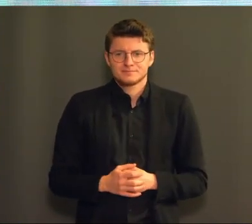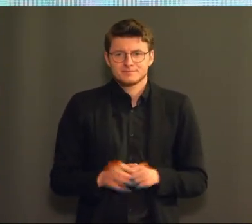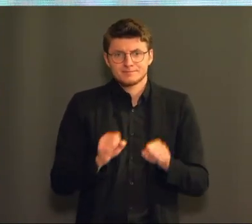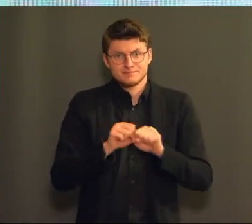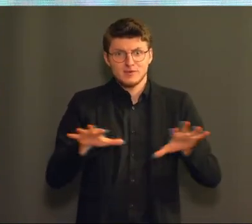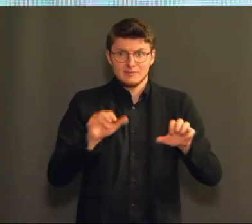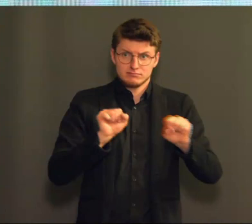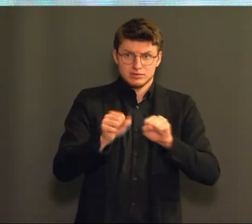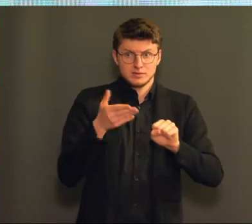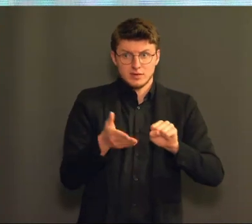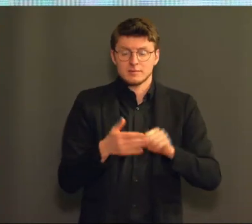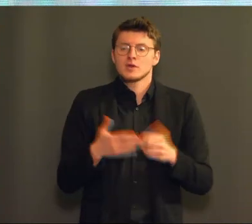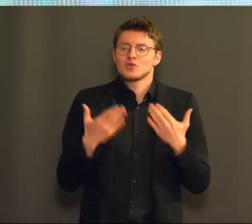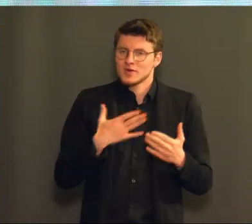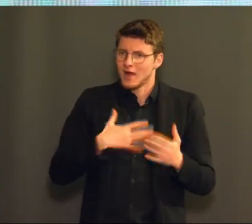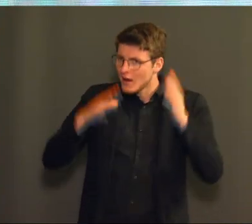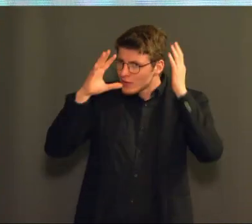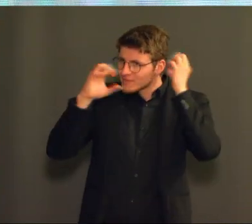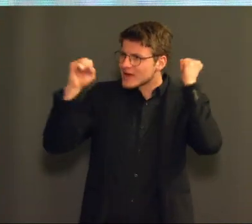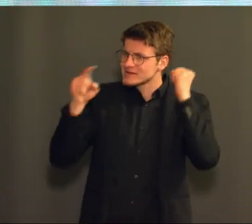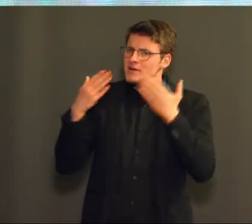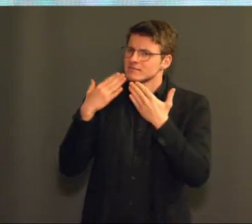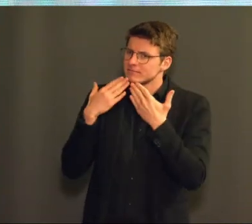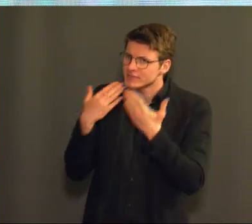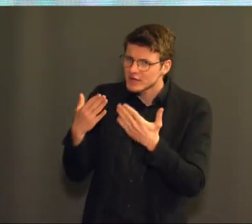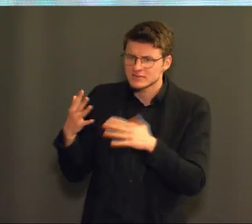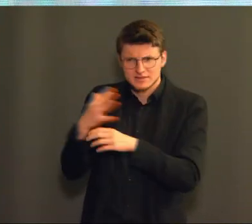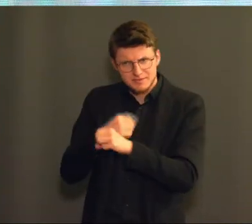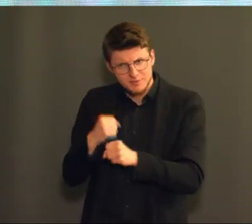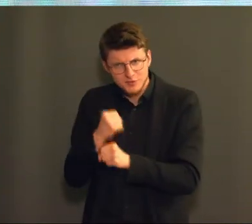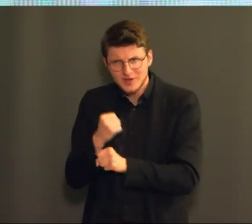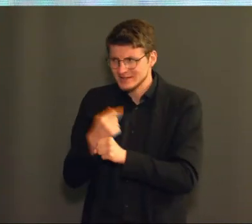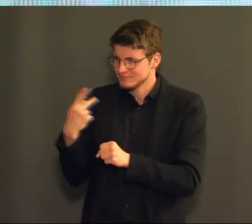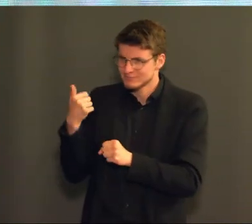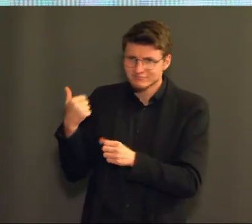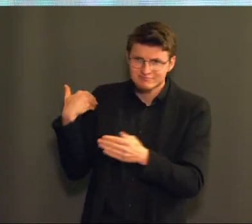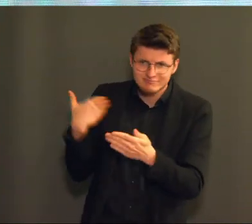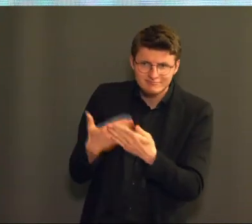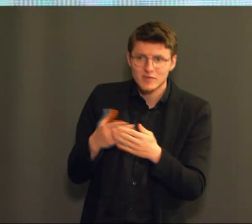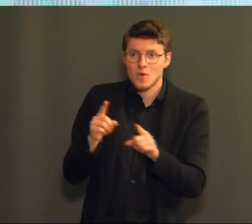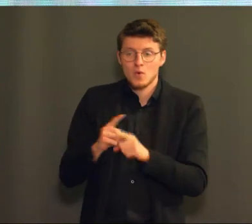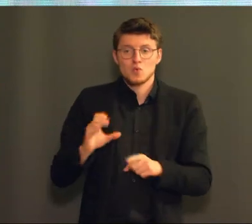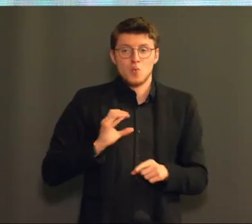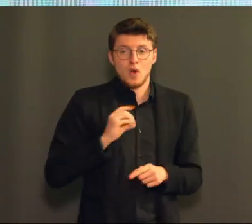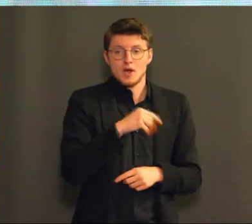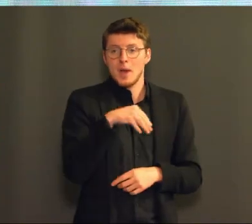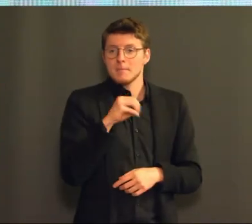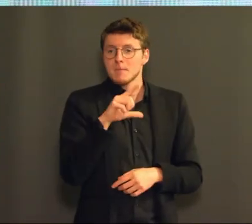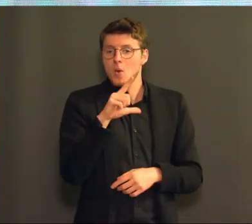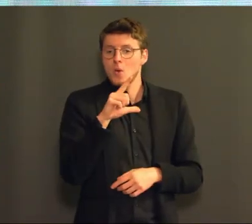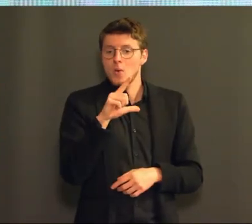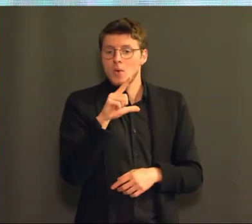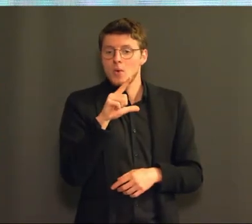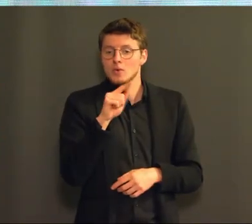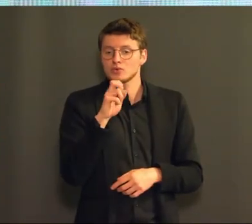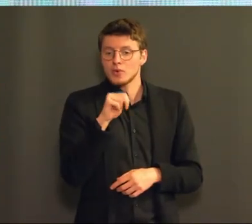het commissariaat bedanken voor de fijne samenwerking. Uiteraard collega Molenbergs en Johan Verbeek voor de